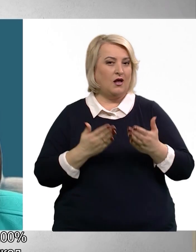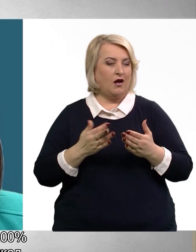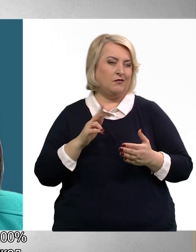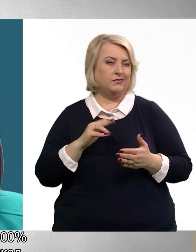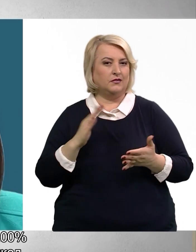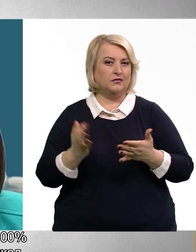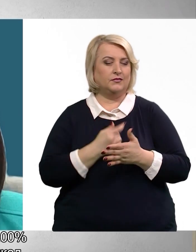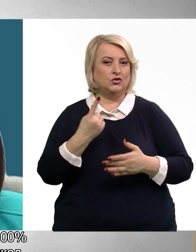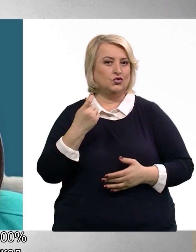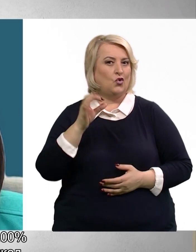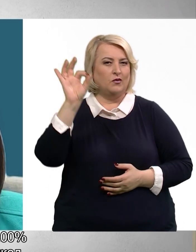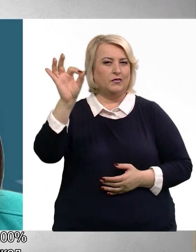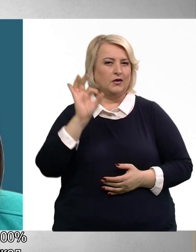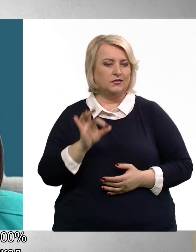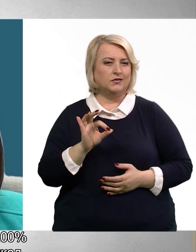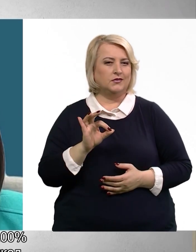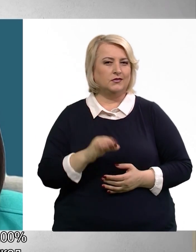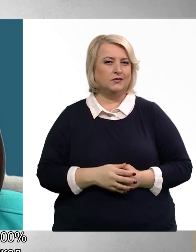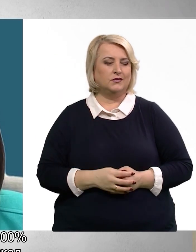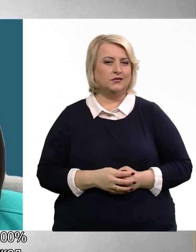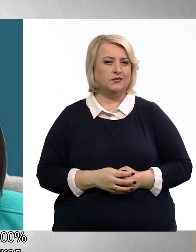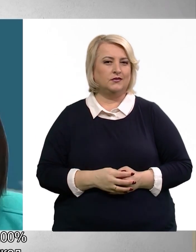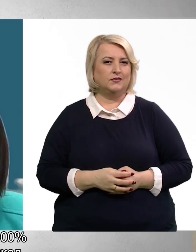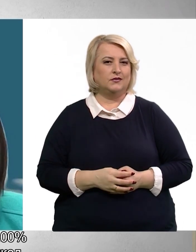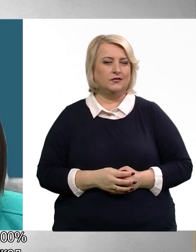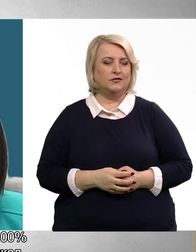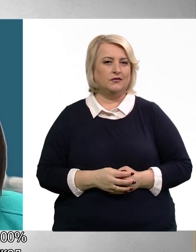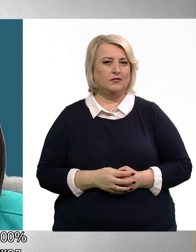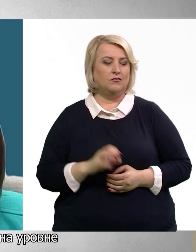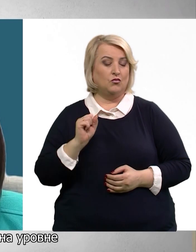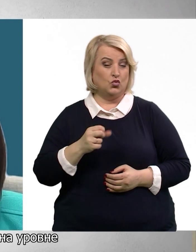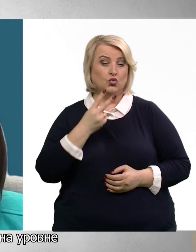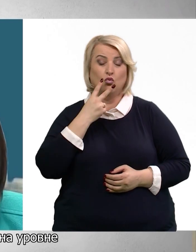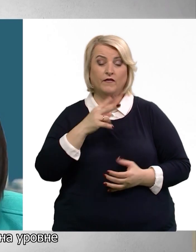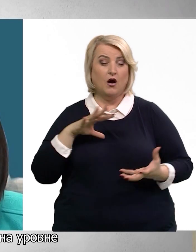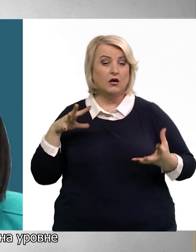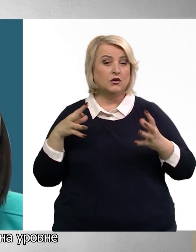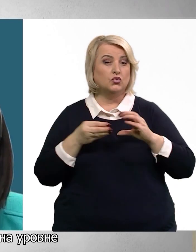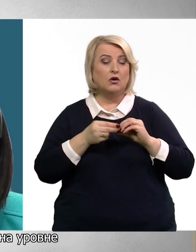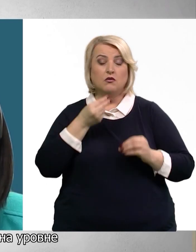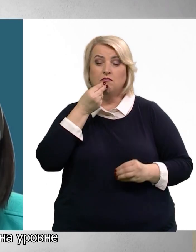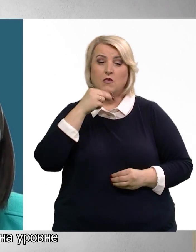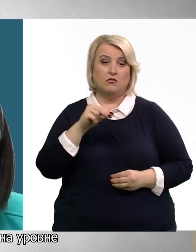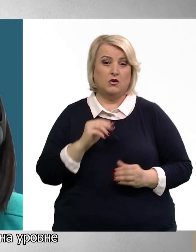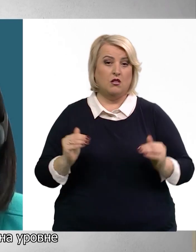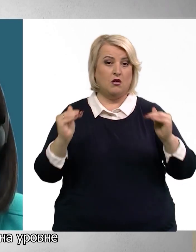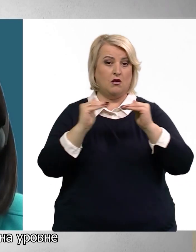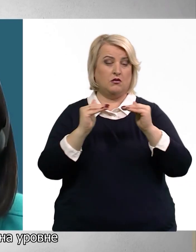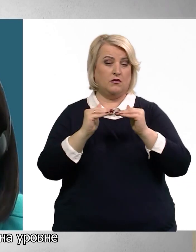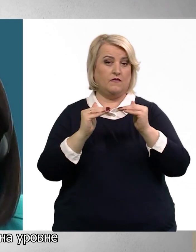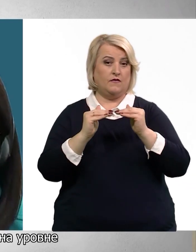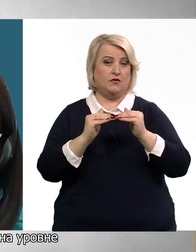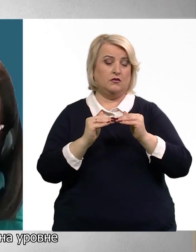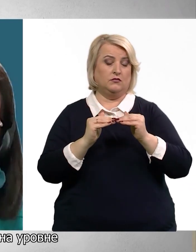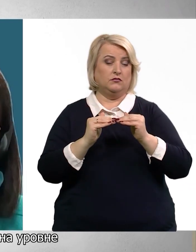Deci dacă am ajunge la 100% penetrare la nivel școlar, am vedea rezultate mai bune și la